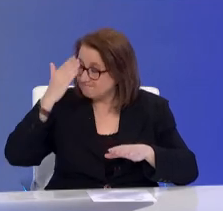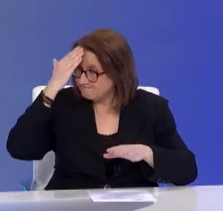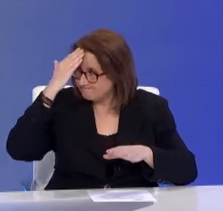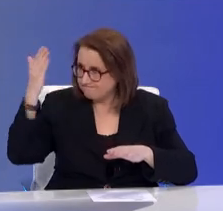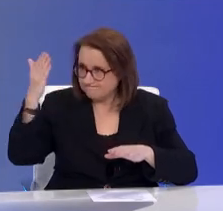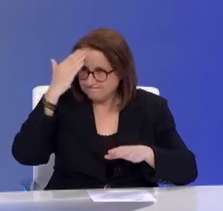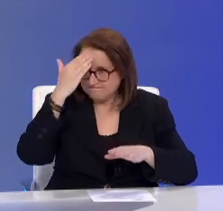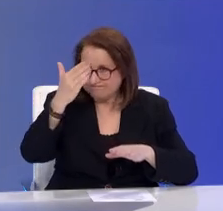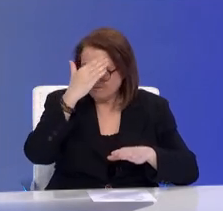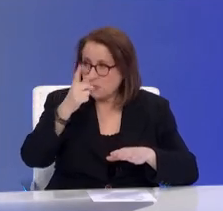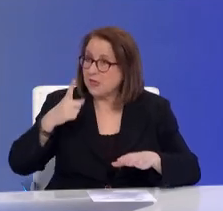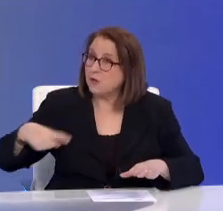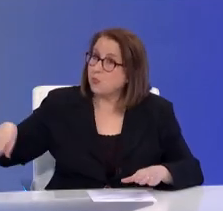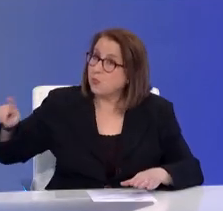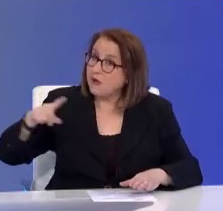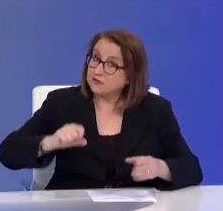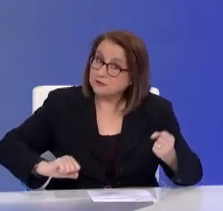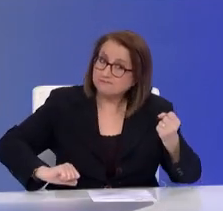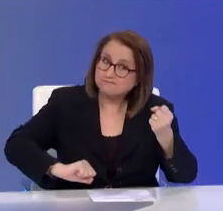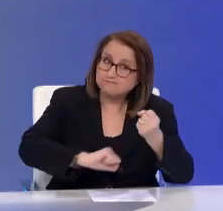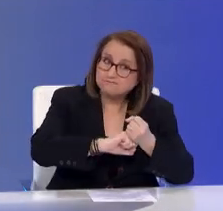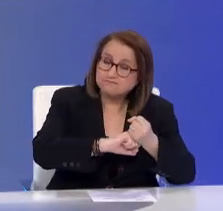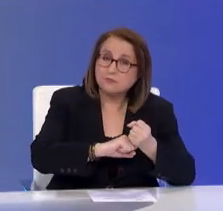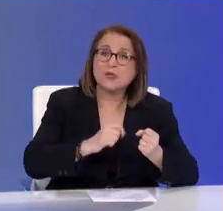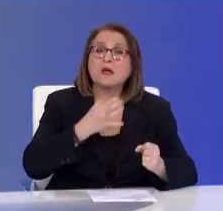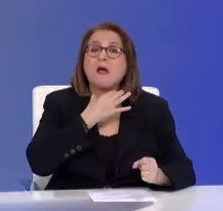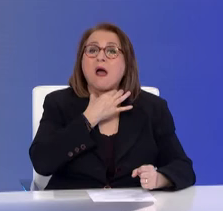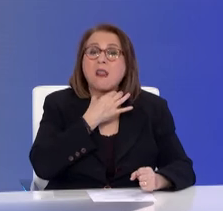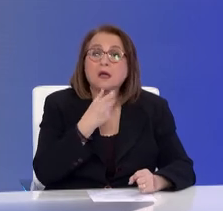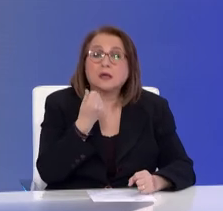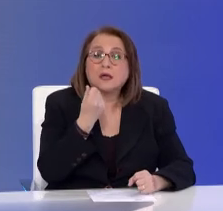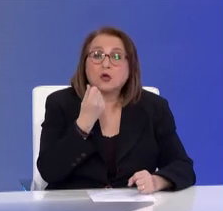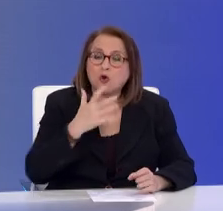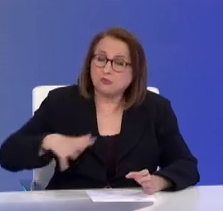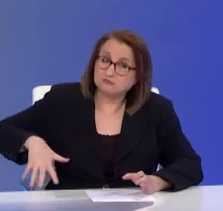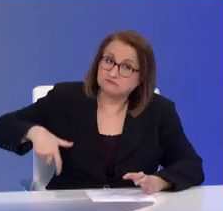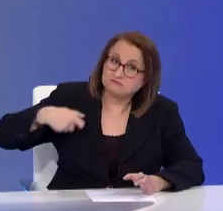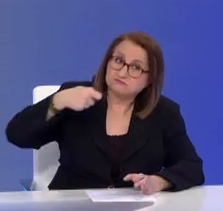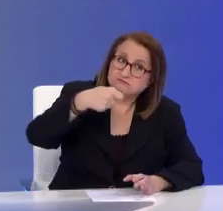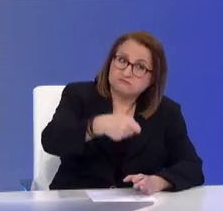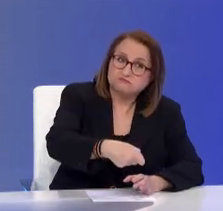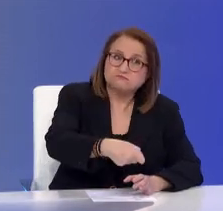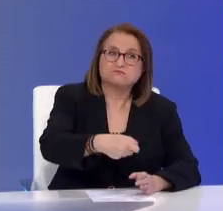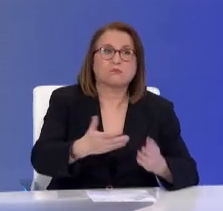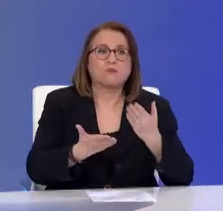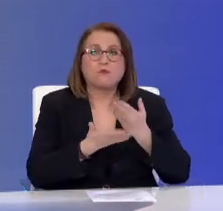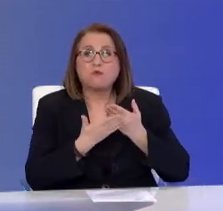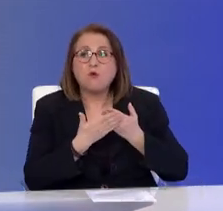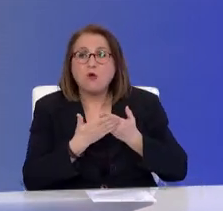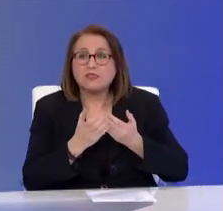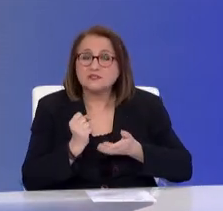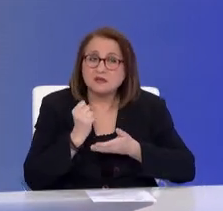να συμβάλλουν ουσιαστικά στις οικονομικές ανάγκες του αγώνα για την ελευθερία και